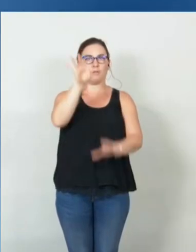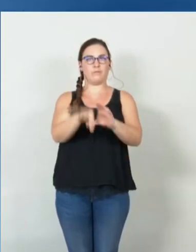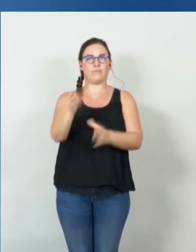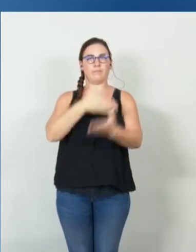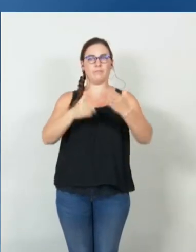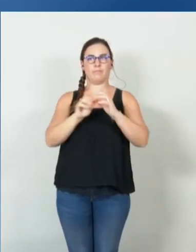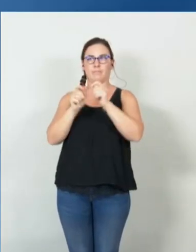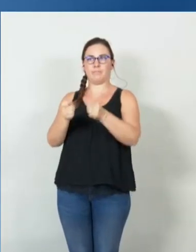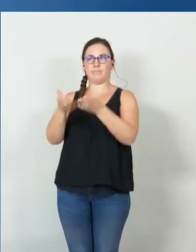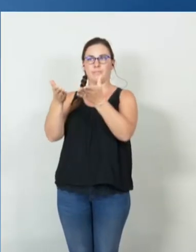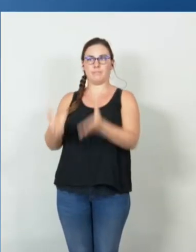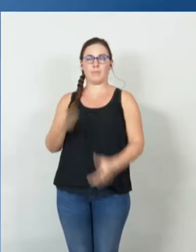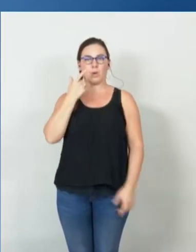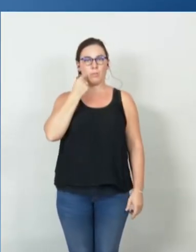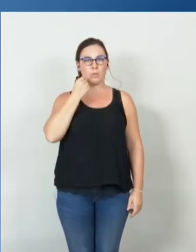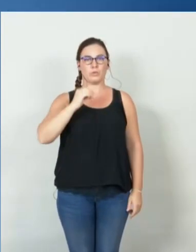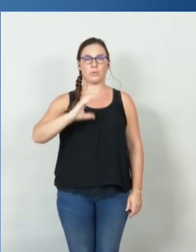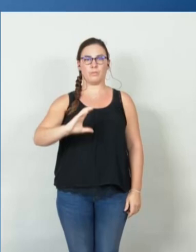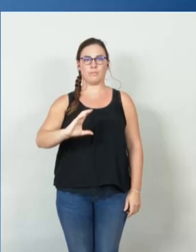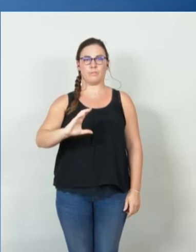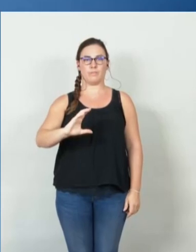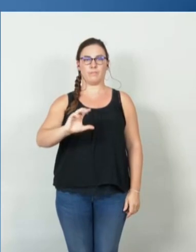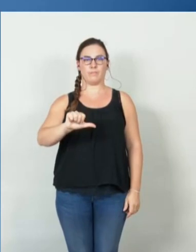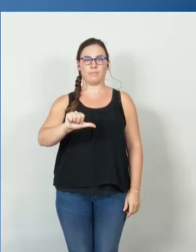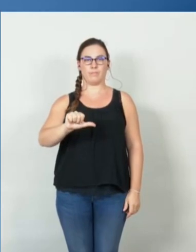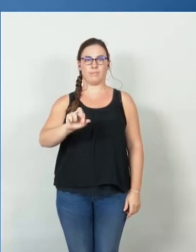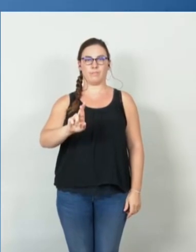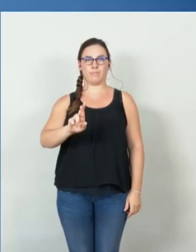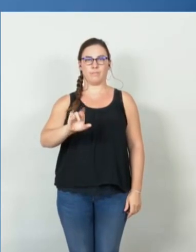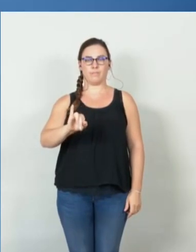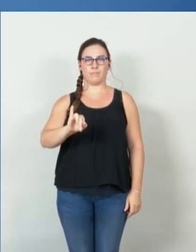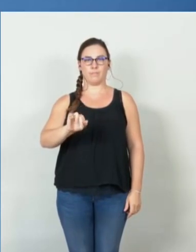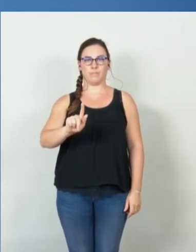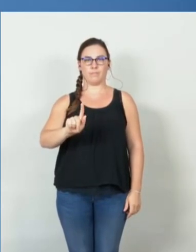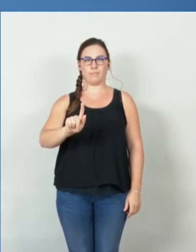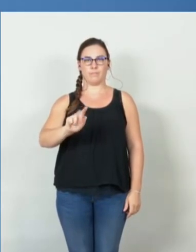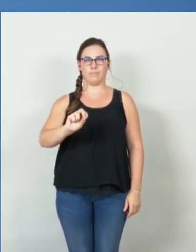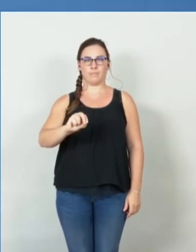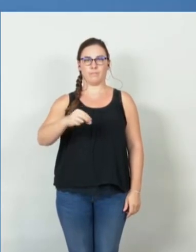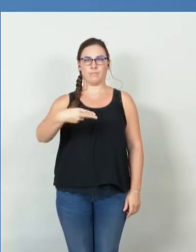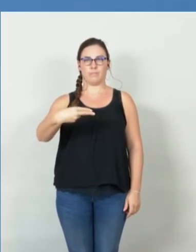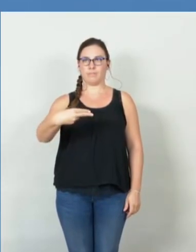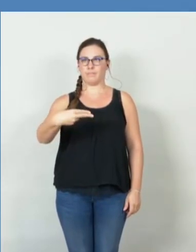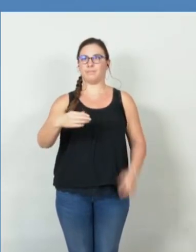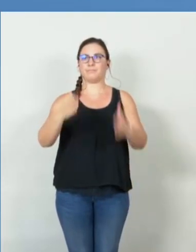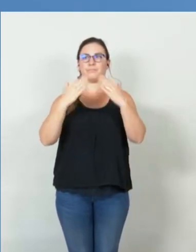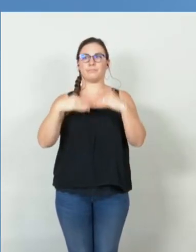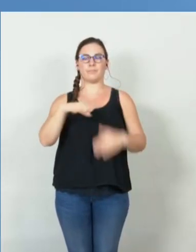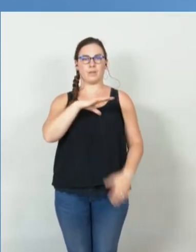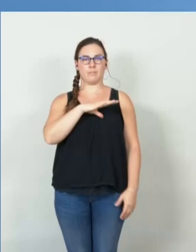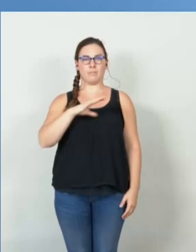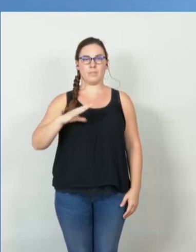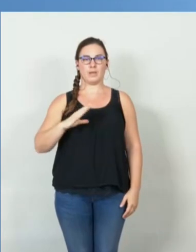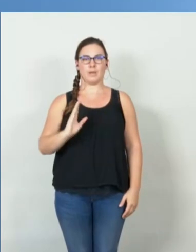cher Katia Antoine Bel-Air Margot belle